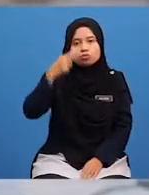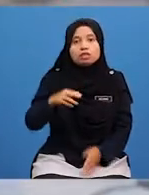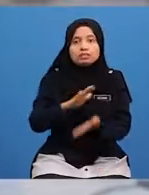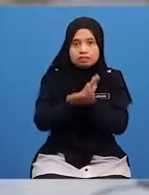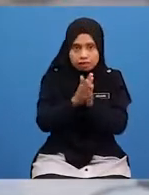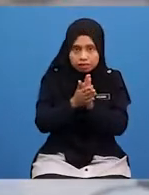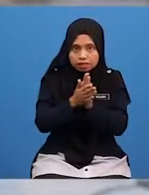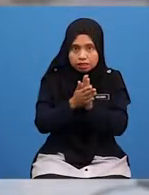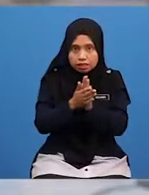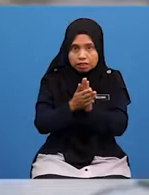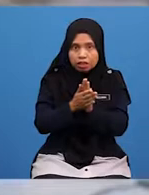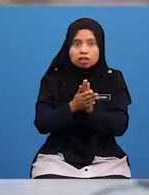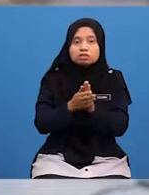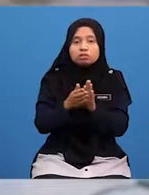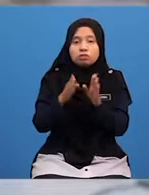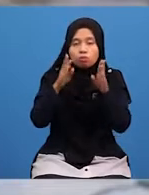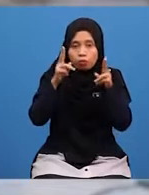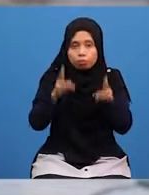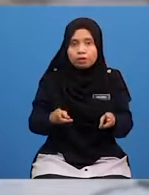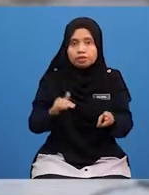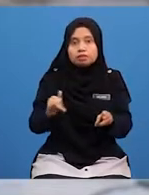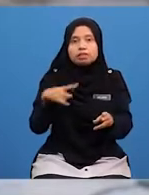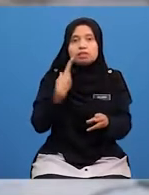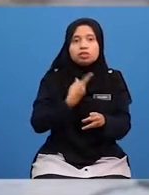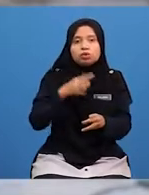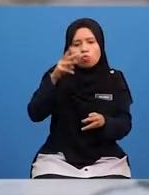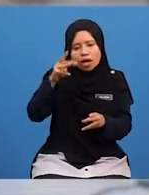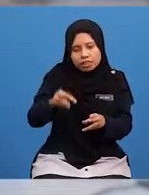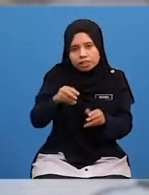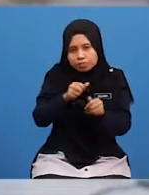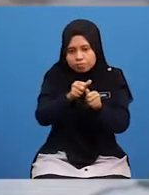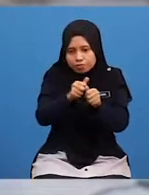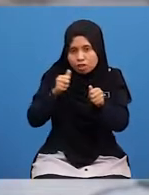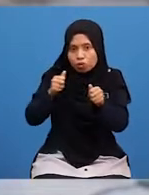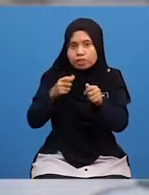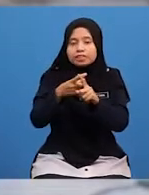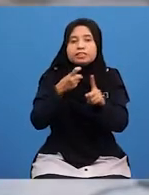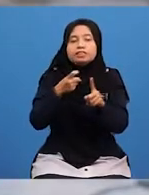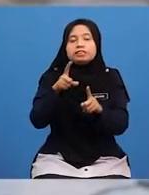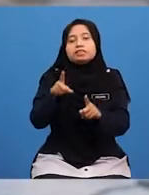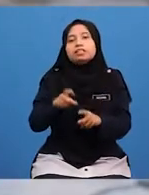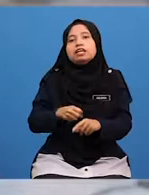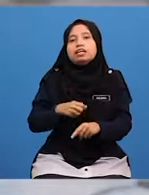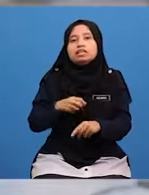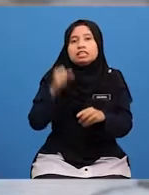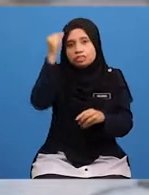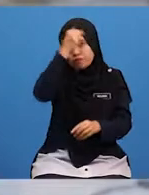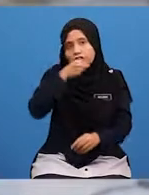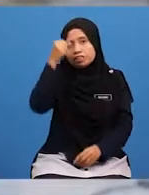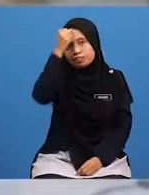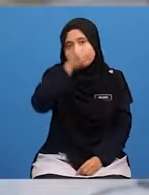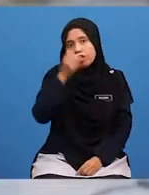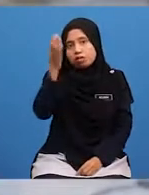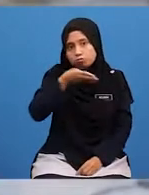Maka, sebagai umatnya, kita wajib menghindari sifat-sifat tersebut kerana sifat-sifat